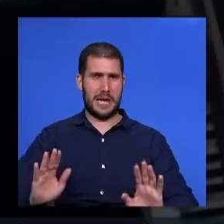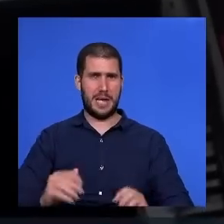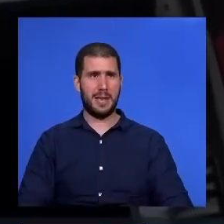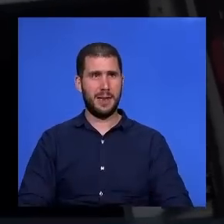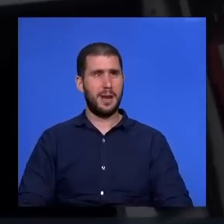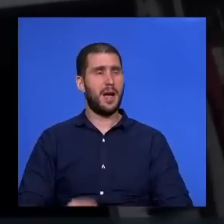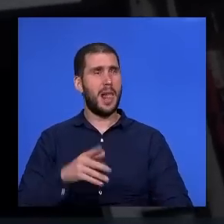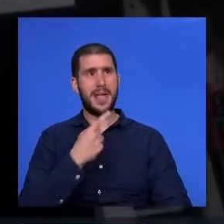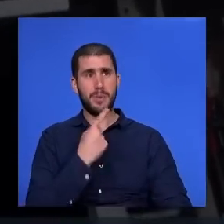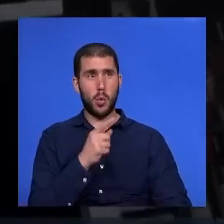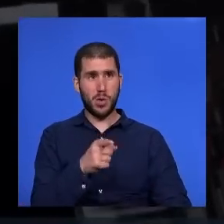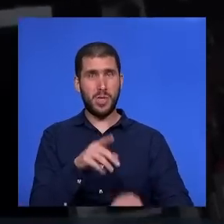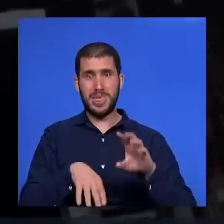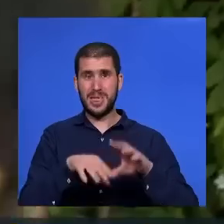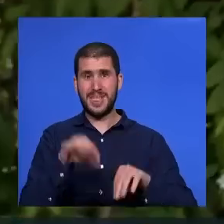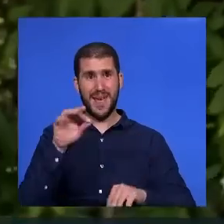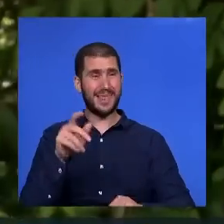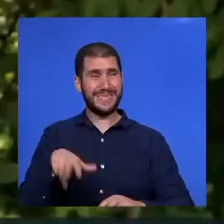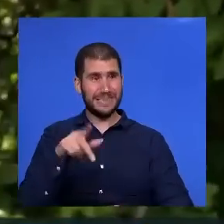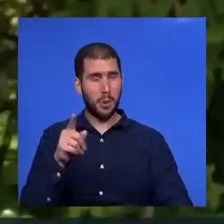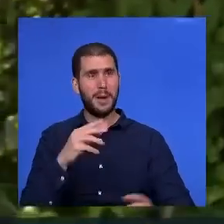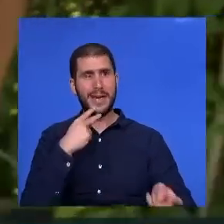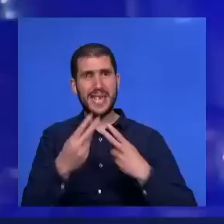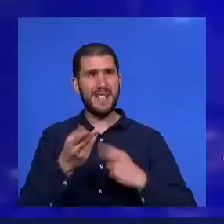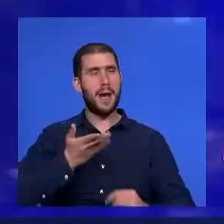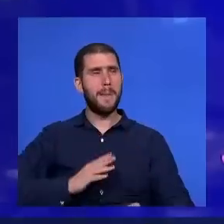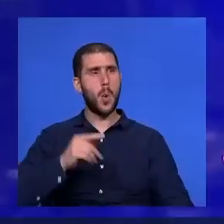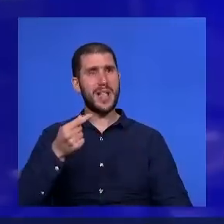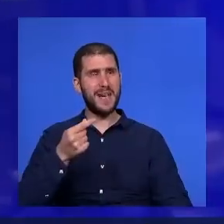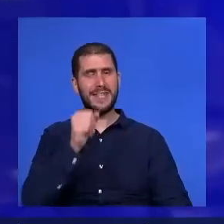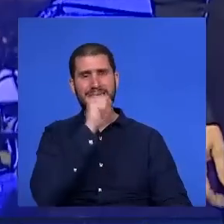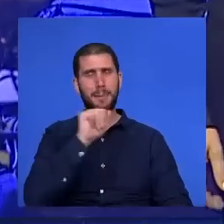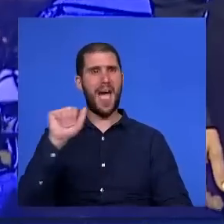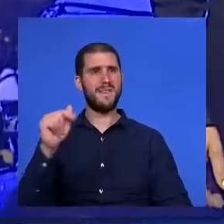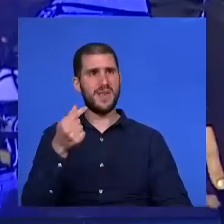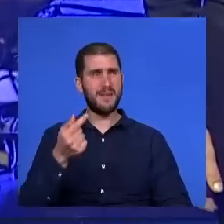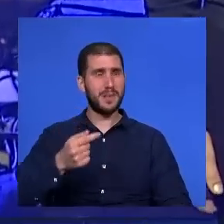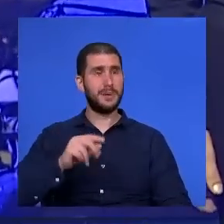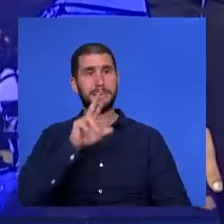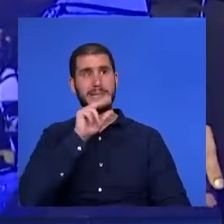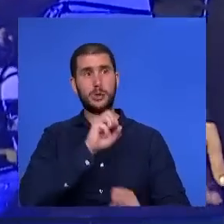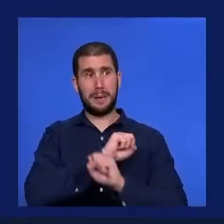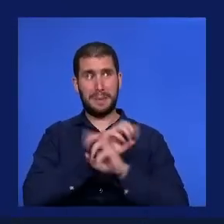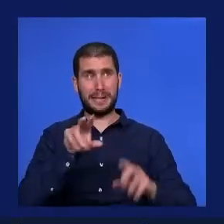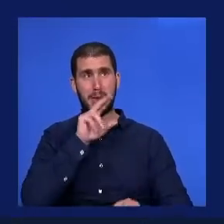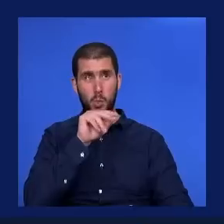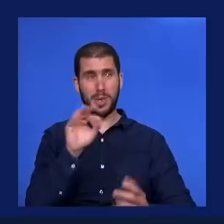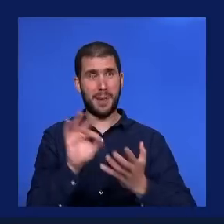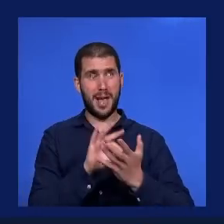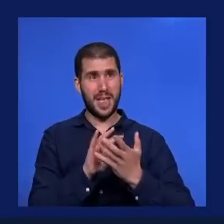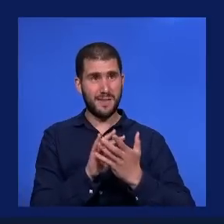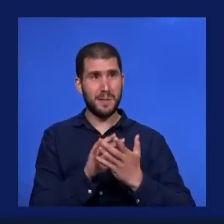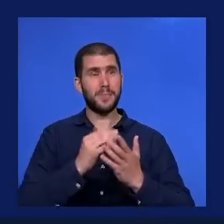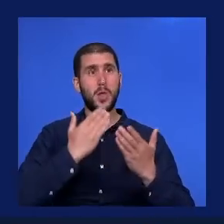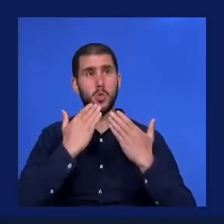על ההתבטאות הזאת של נבחרת הציבור מיהר להגיב בנו של גפן, הזמר אביב גפן, בציוץ שפרסם בטוויטר כתב,